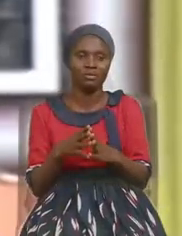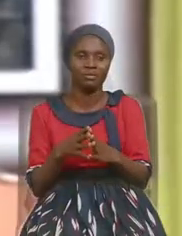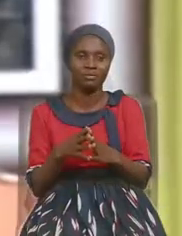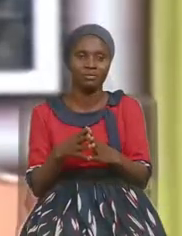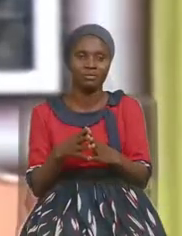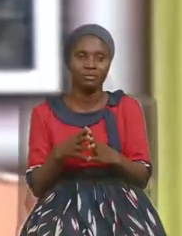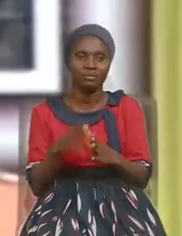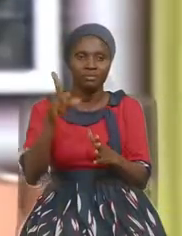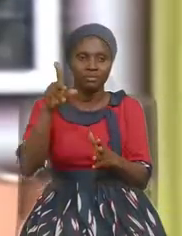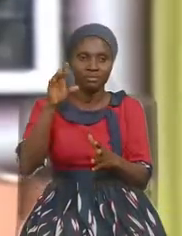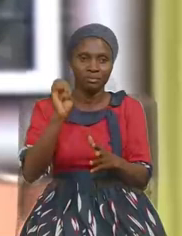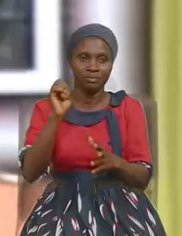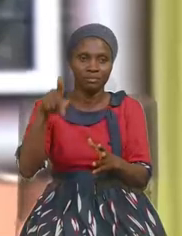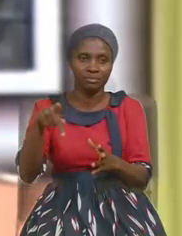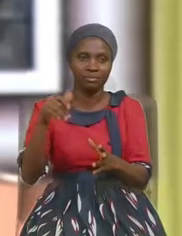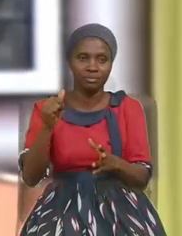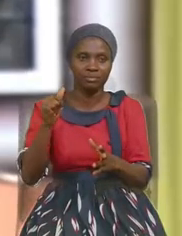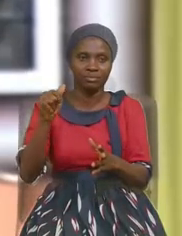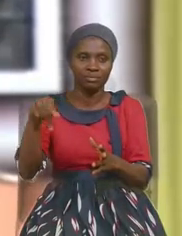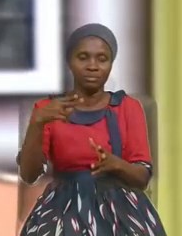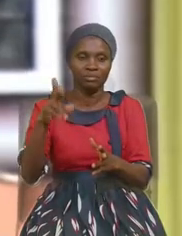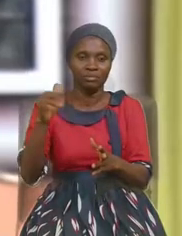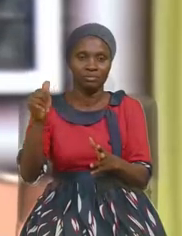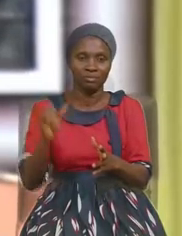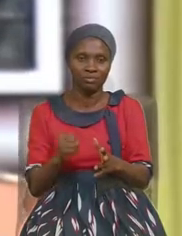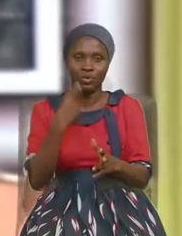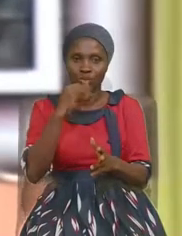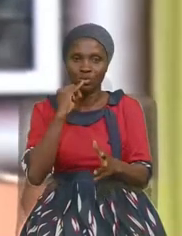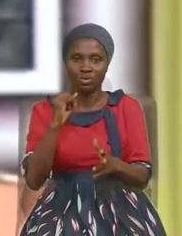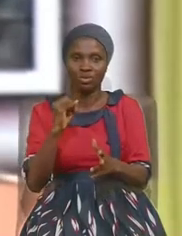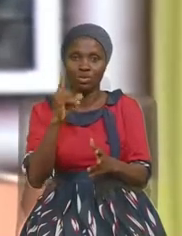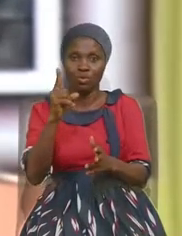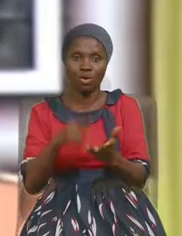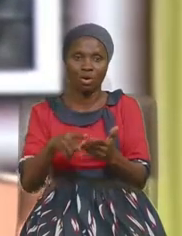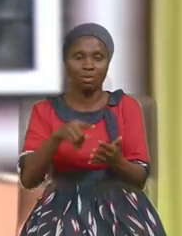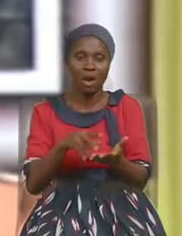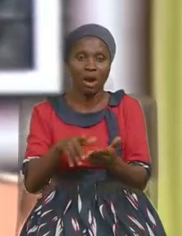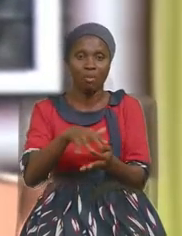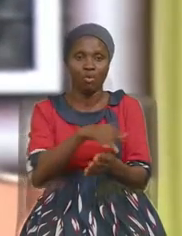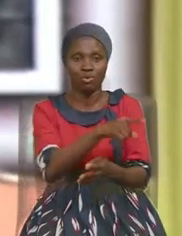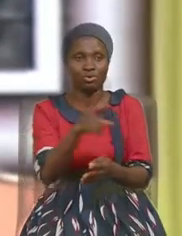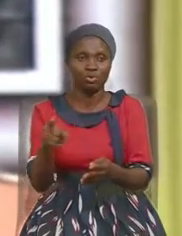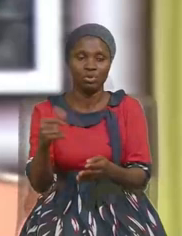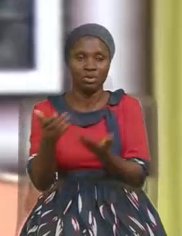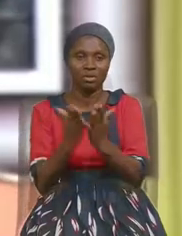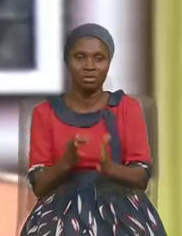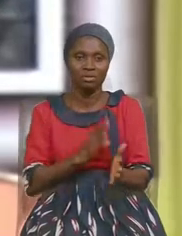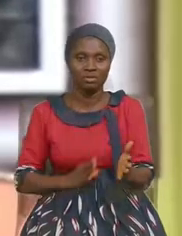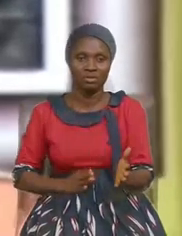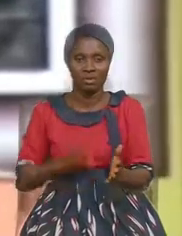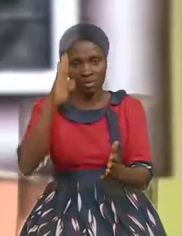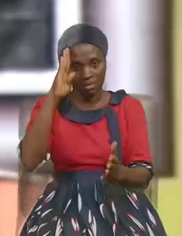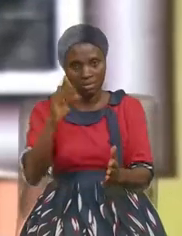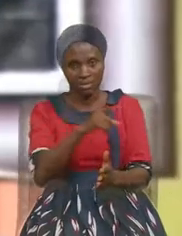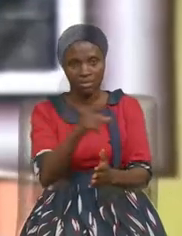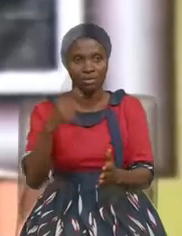des vôtres, vous salue, serviteur de Jésus-Christ. Il ne cesse de